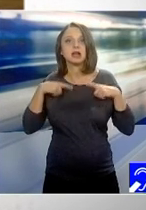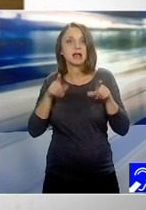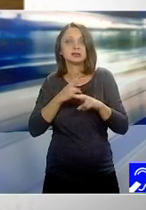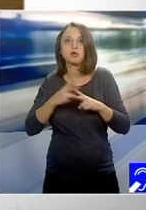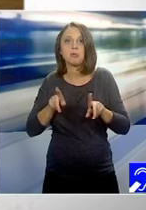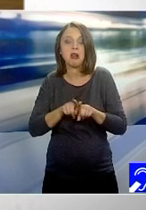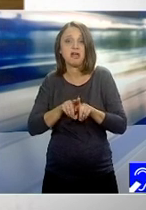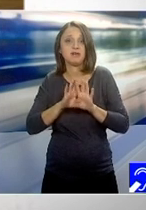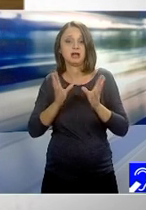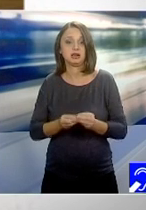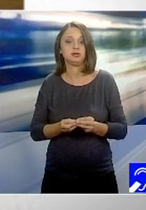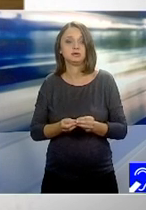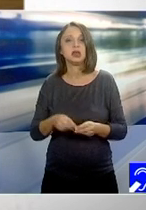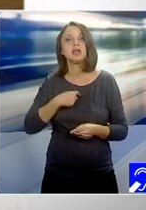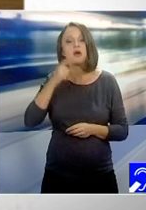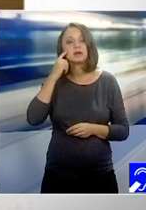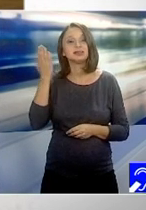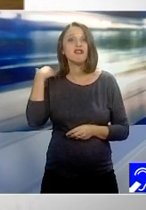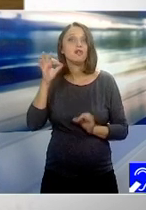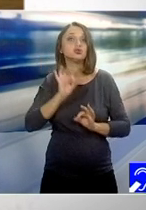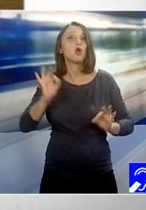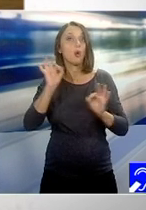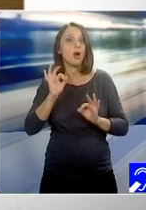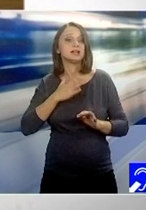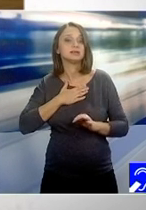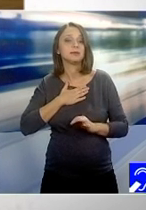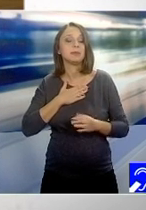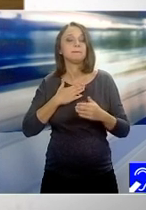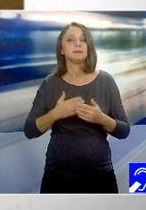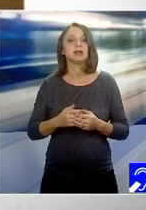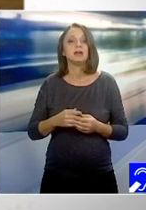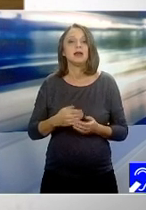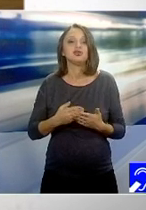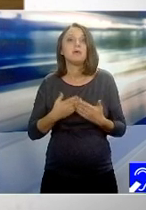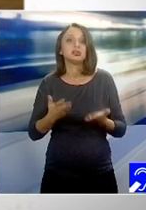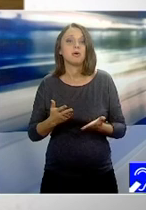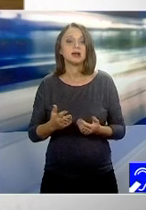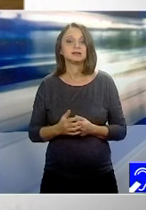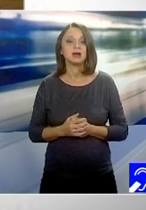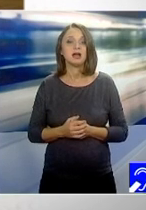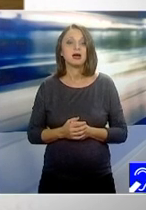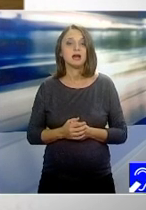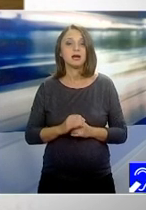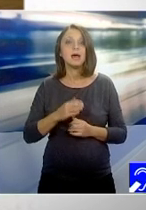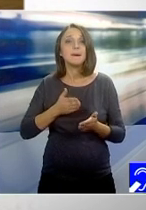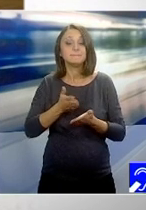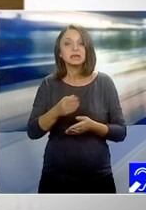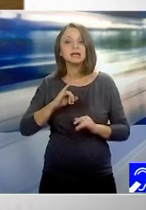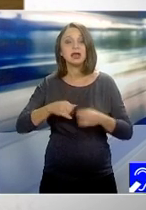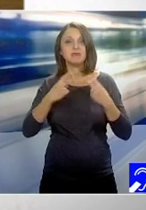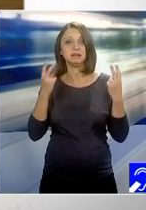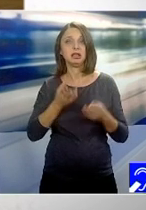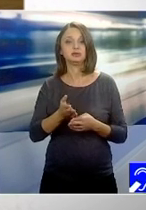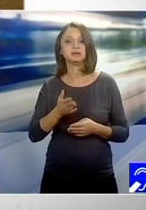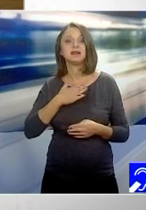Eu cred că am fost o norocoasă și pentru că eu am fost atât de norocoasă, de asta, prin evenimentul Atypic Beauty, încerc să